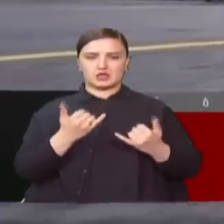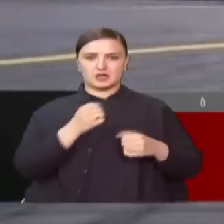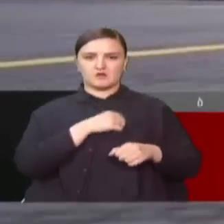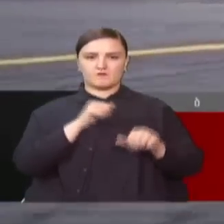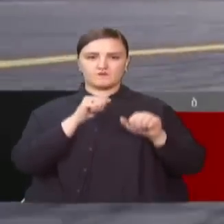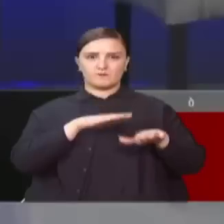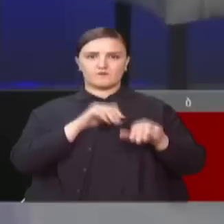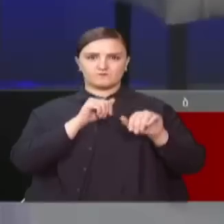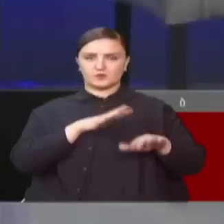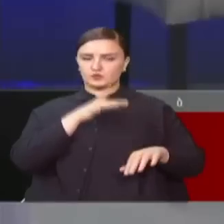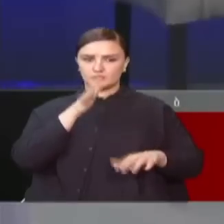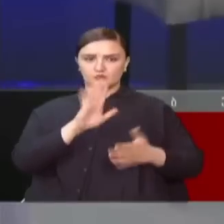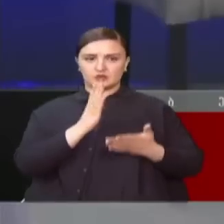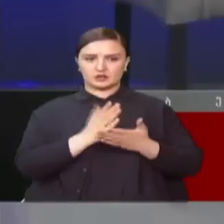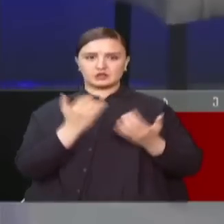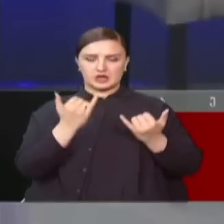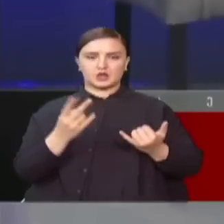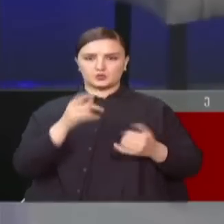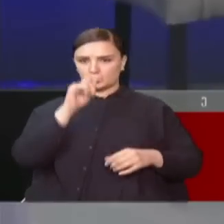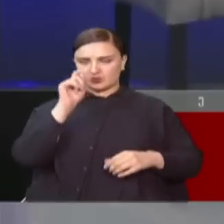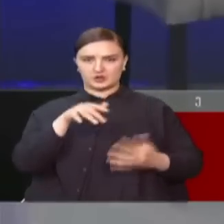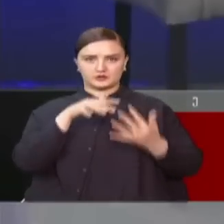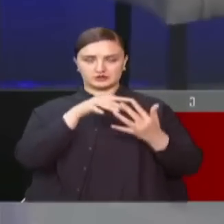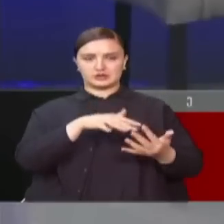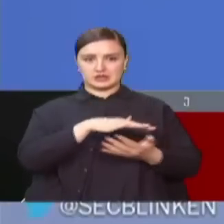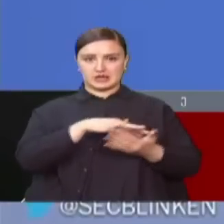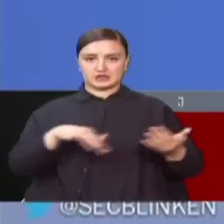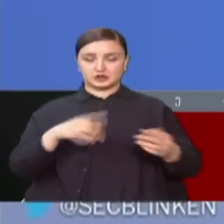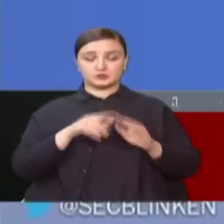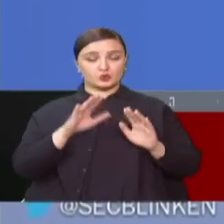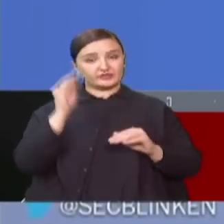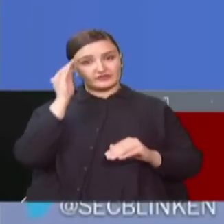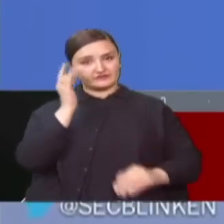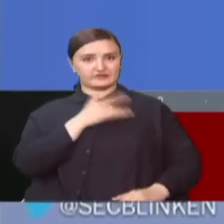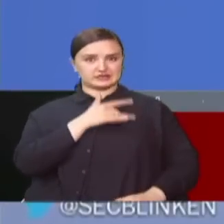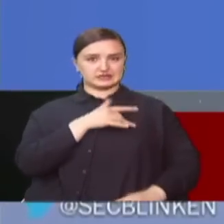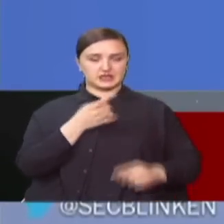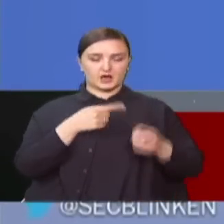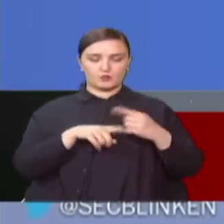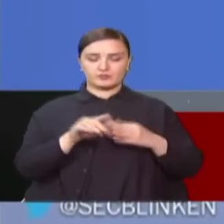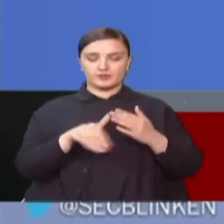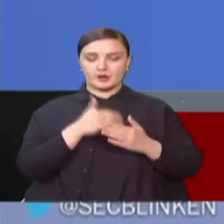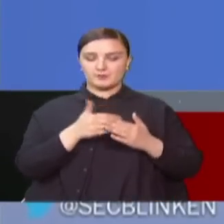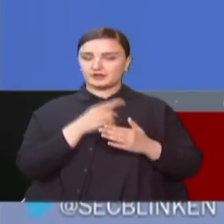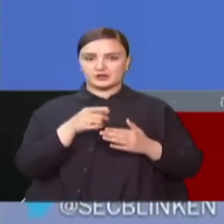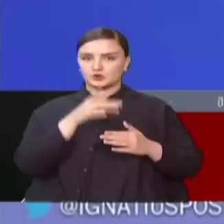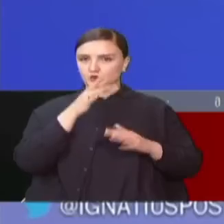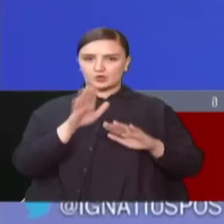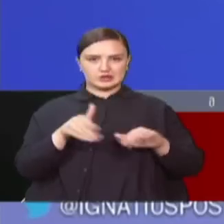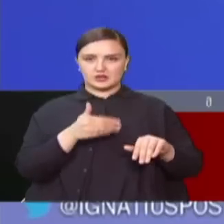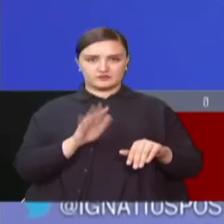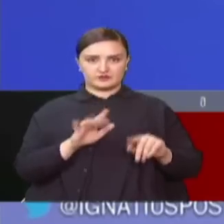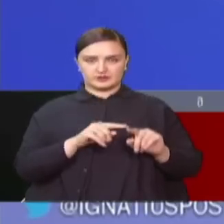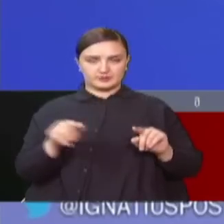დრო არ არის და უკრაინაზე შეტევა უნდა გააძლიეროს. თუმცა ეს მხოლოდ ვერსიებია. იქედან გამომდინარე, რომ ამამბიდან არც ისე დიდი დროა გასული